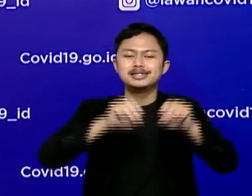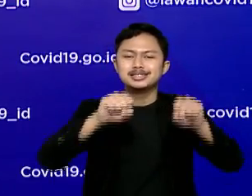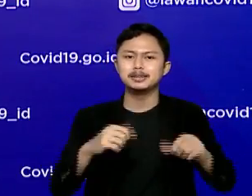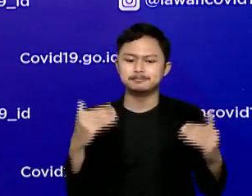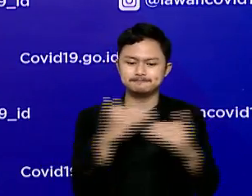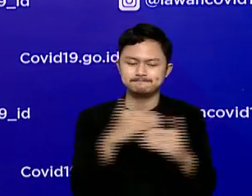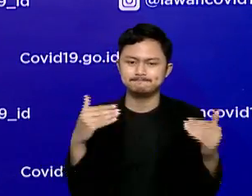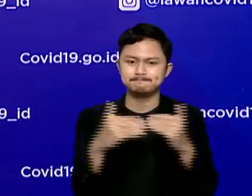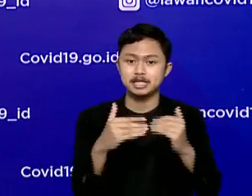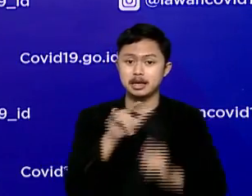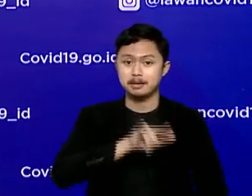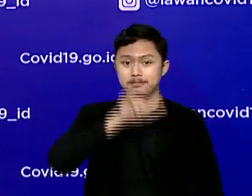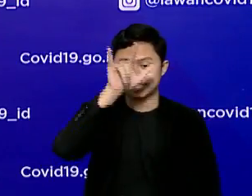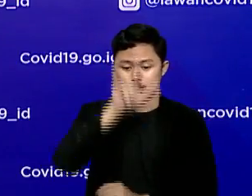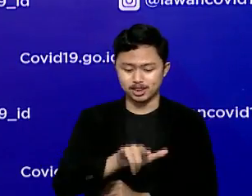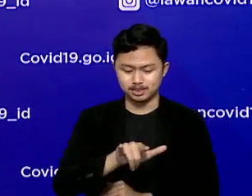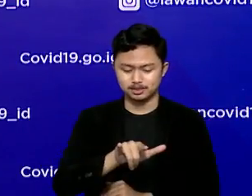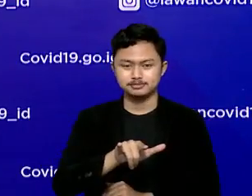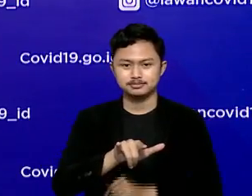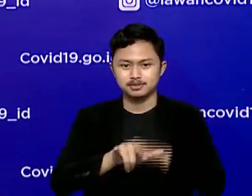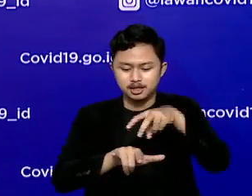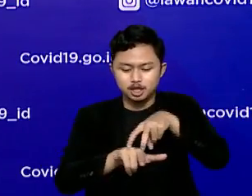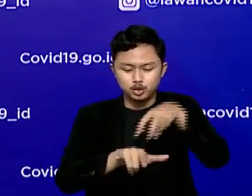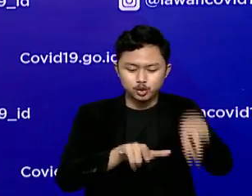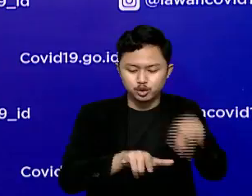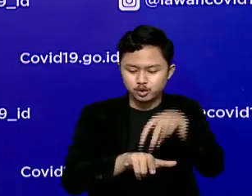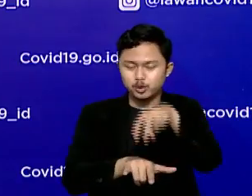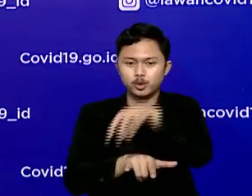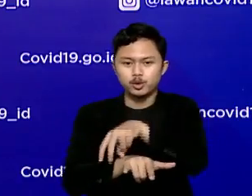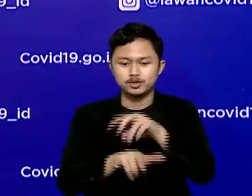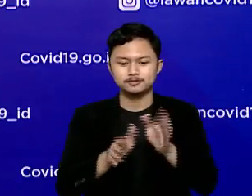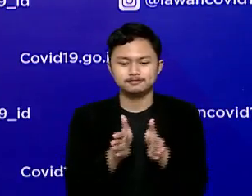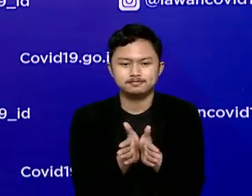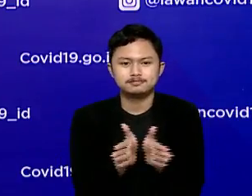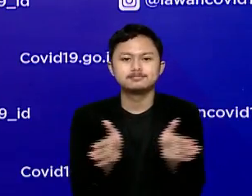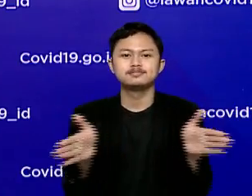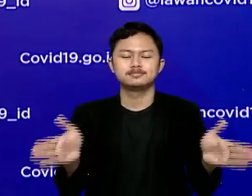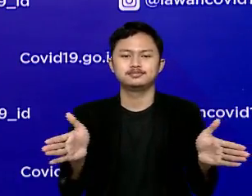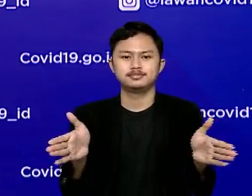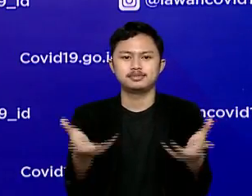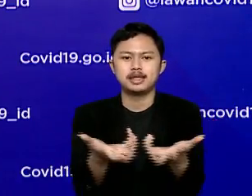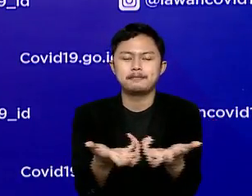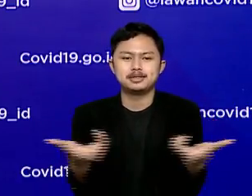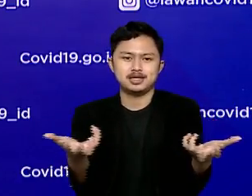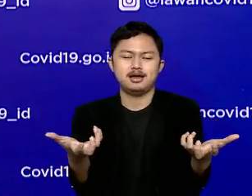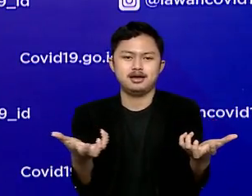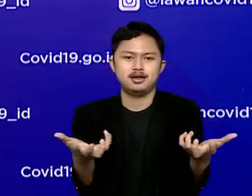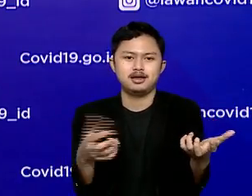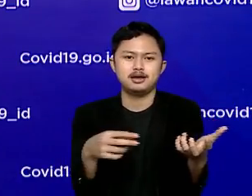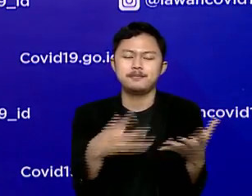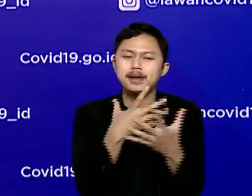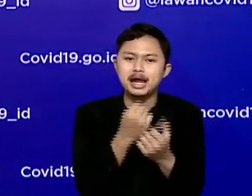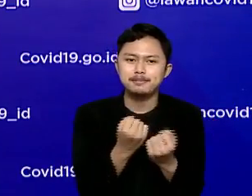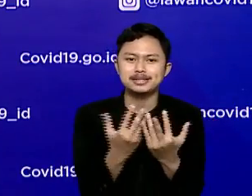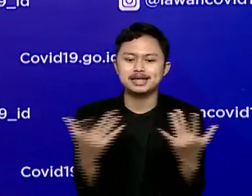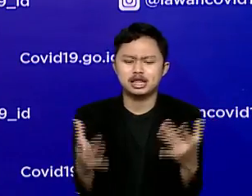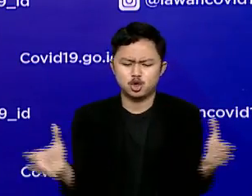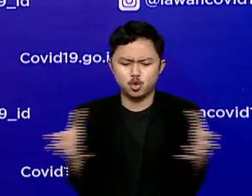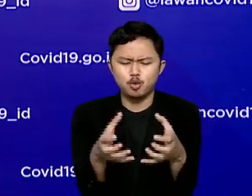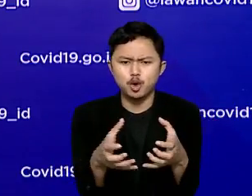mobilisasi dari turun pesawat sampai menuju tempat karantina untuk menekan potensi penularan semaksimal